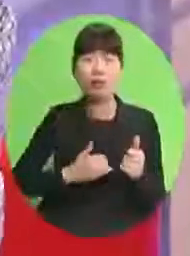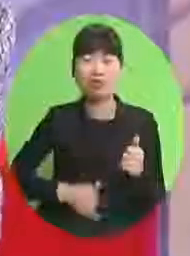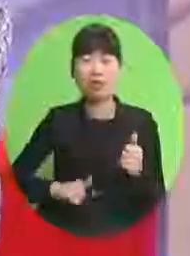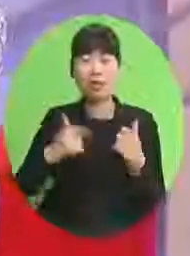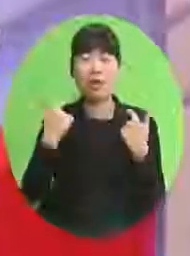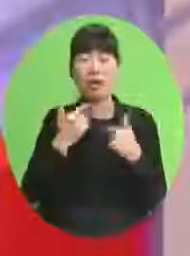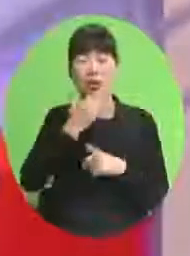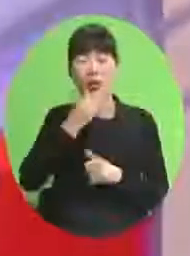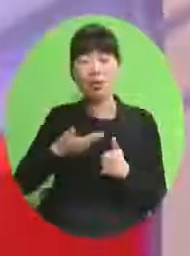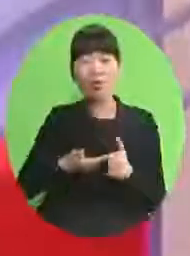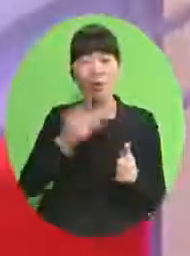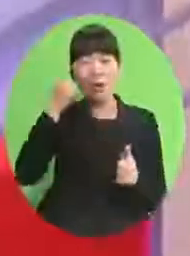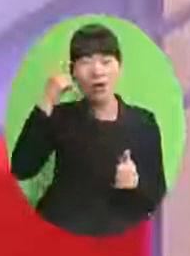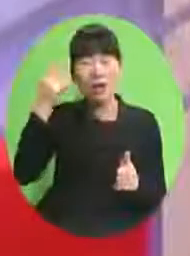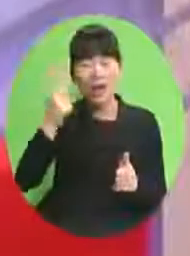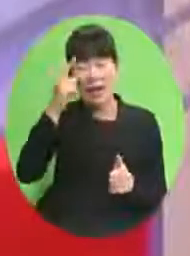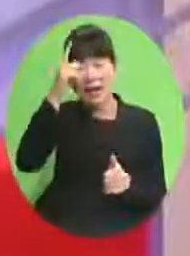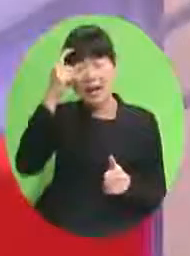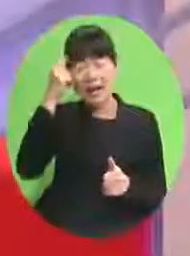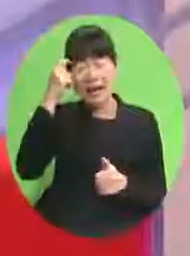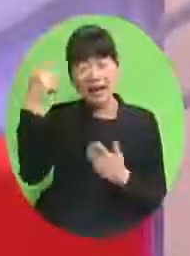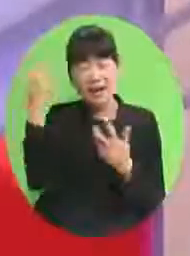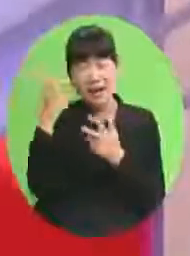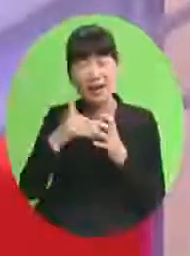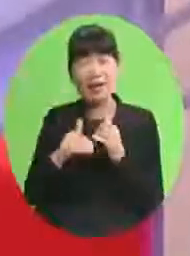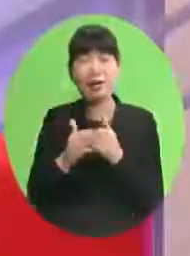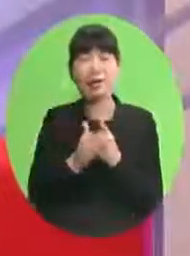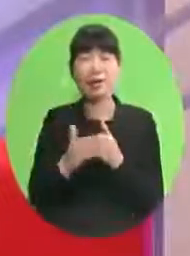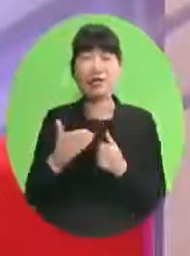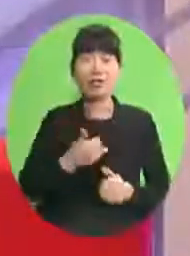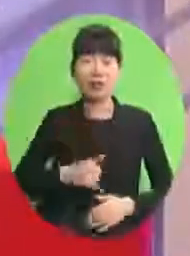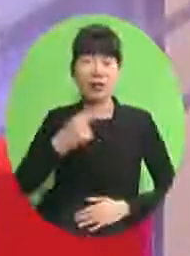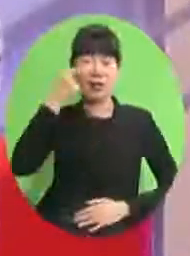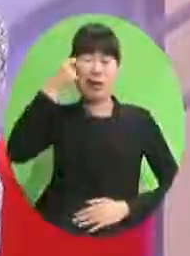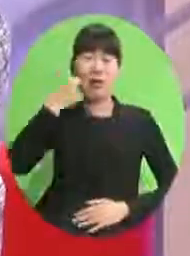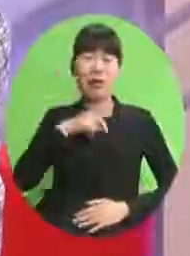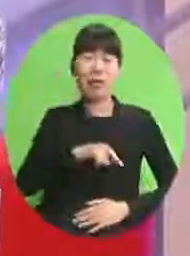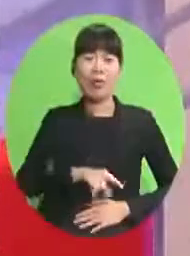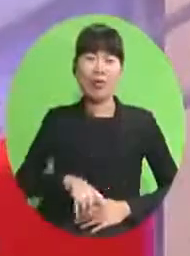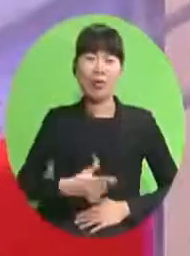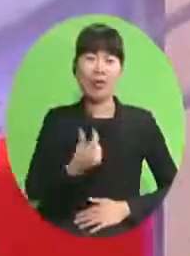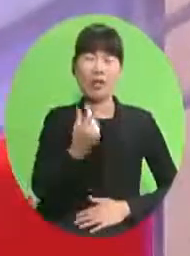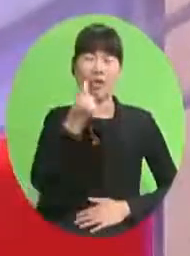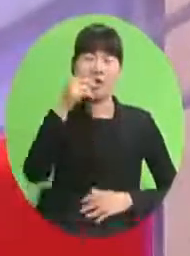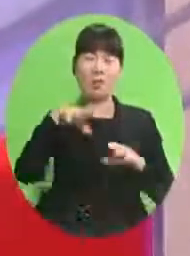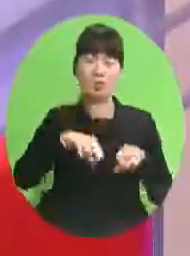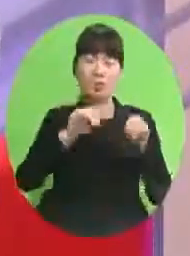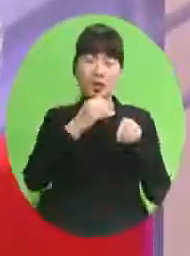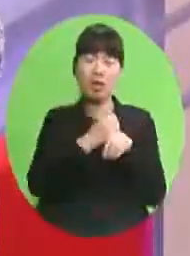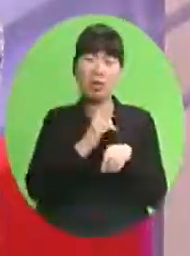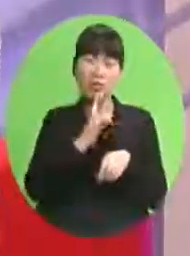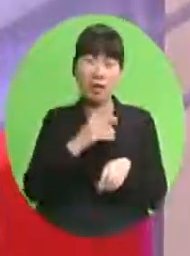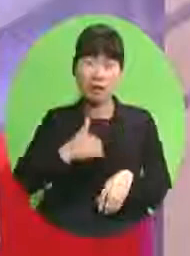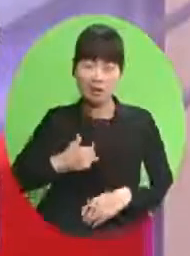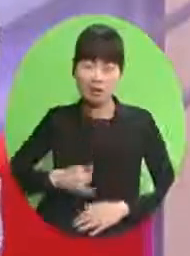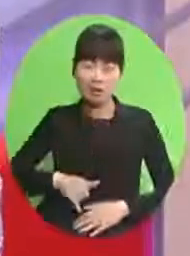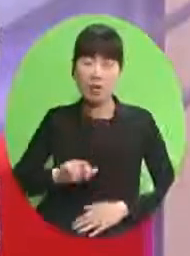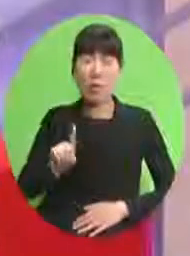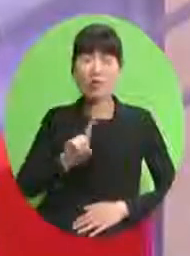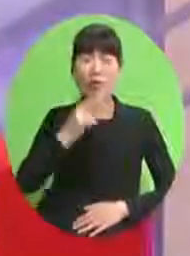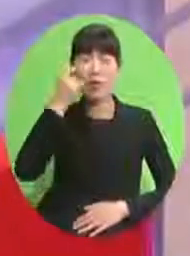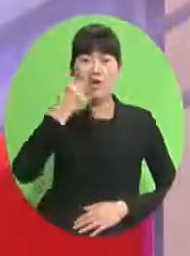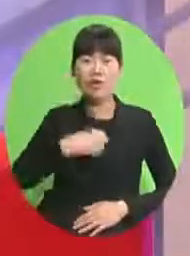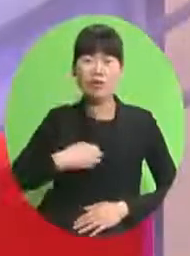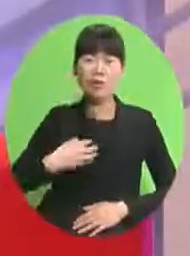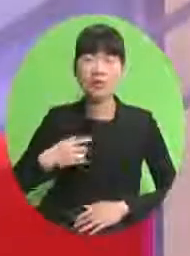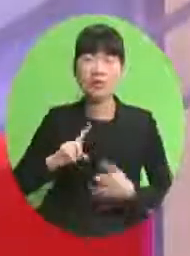항상 내가 행복하게 해줘야 된다는 강박관념이 있으니까 얘가 울면 나는 빨리 저 울음을 끝이게 해줘야만 해. 우리 아이는 어떤